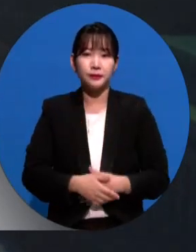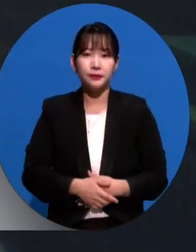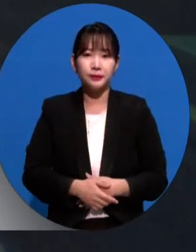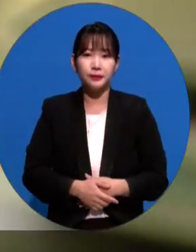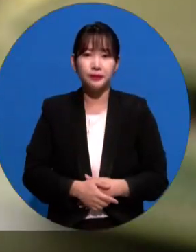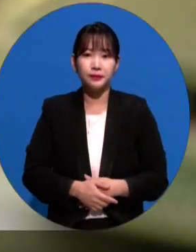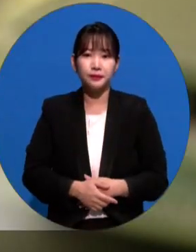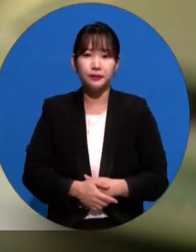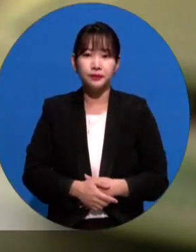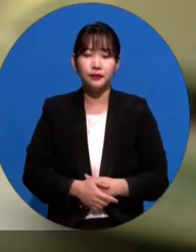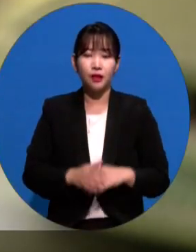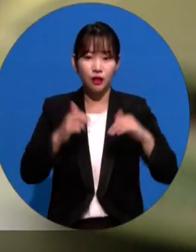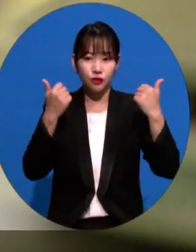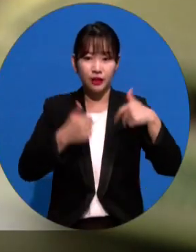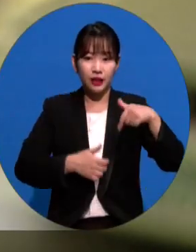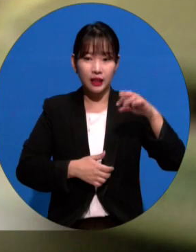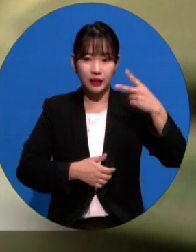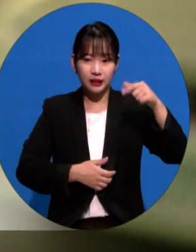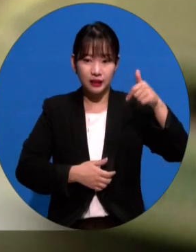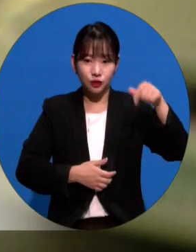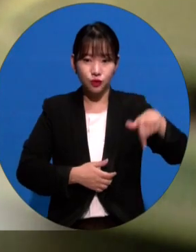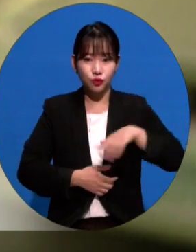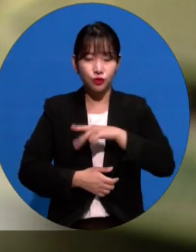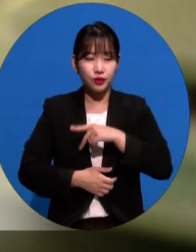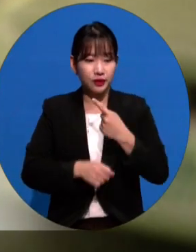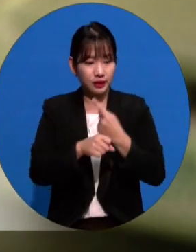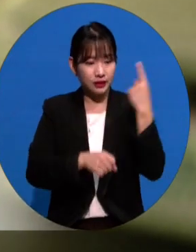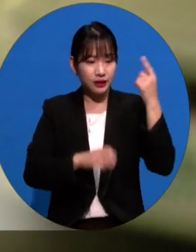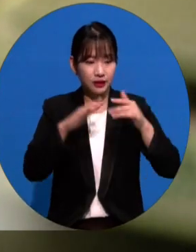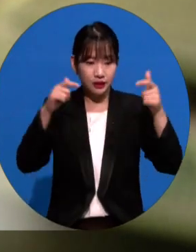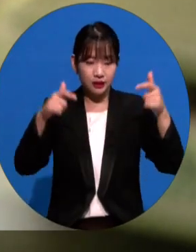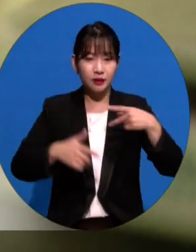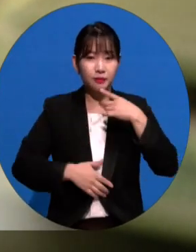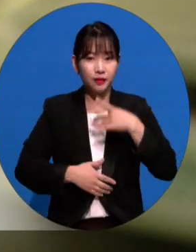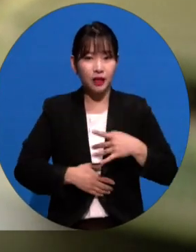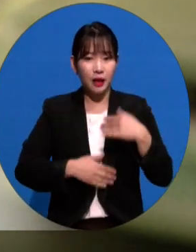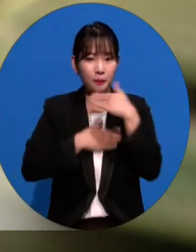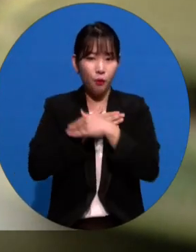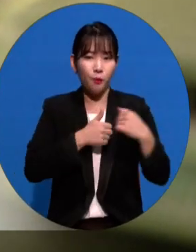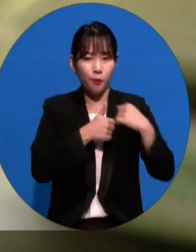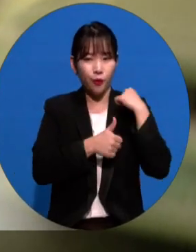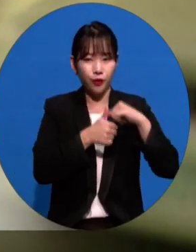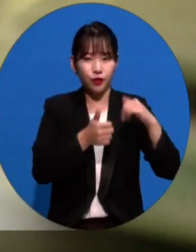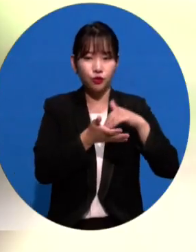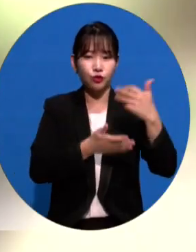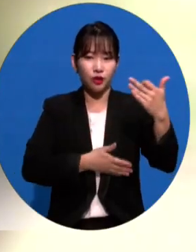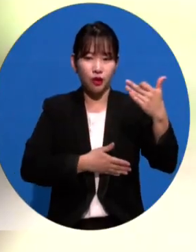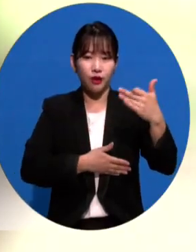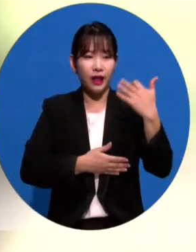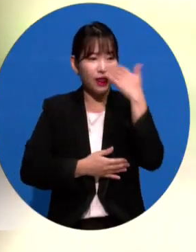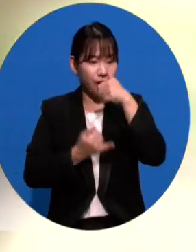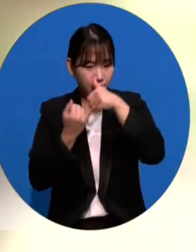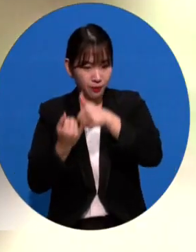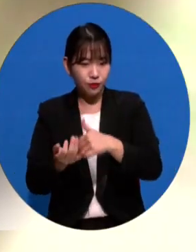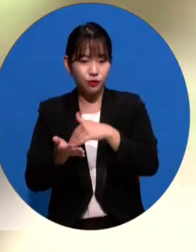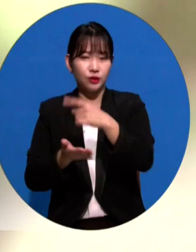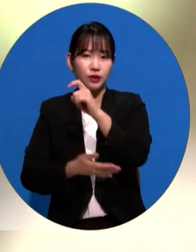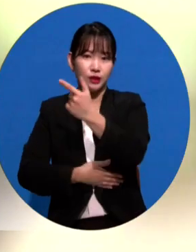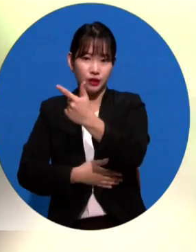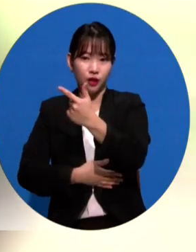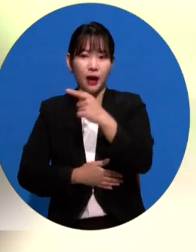나타났습니다. 국회 강득구 의원은 지난해 전남에서만 신체폭력 19건, 성폭력